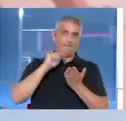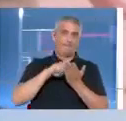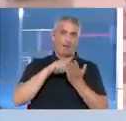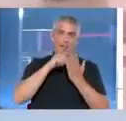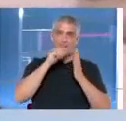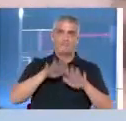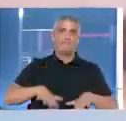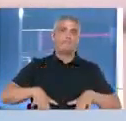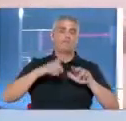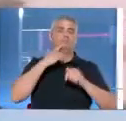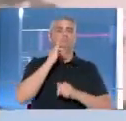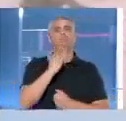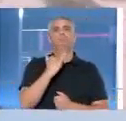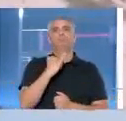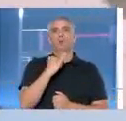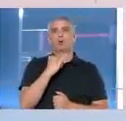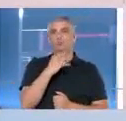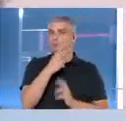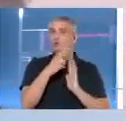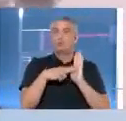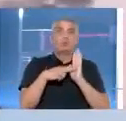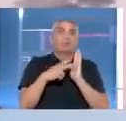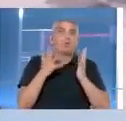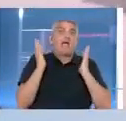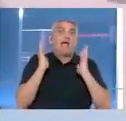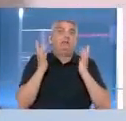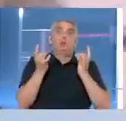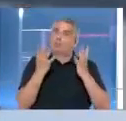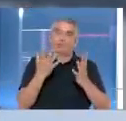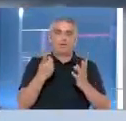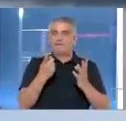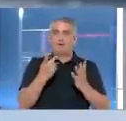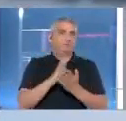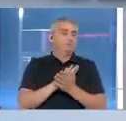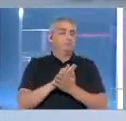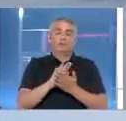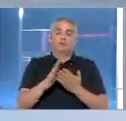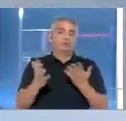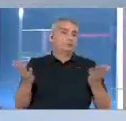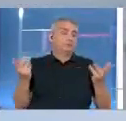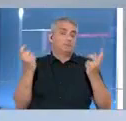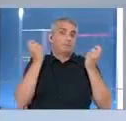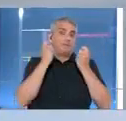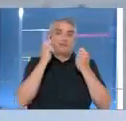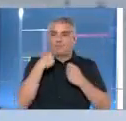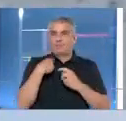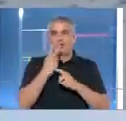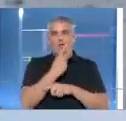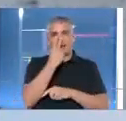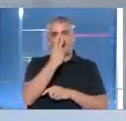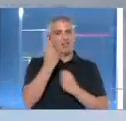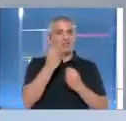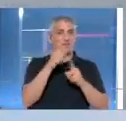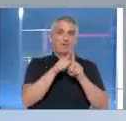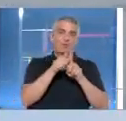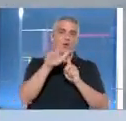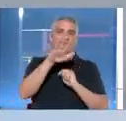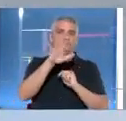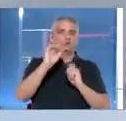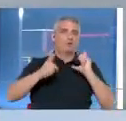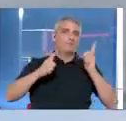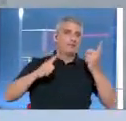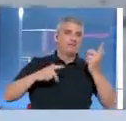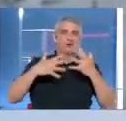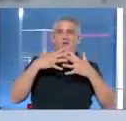ההצפות. נכון, נכון מאוד, תמונות של אסון טבע, פשוט מדהים. אנחנו רגילים לראות דברים כאלו באזורים של מקסיקו